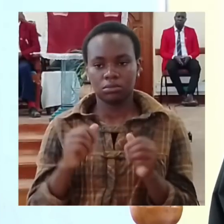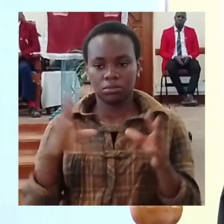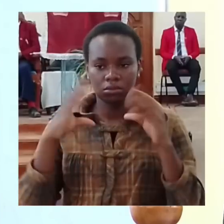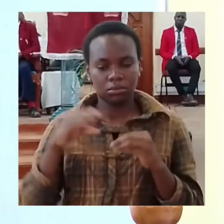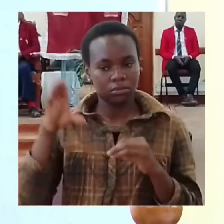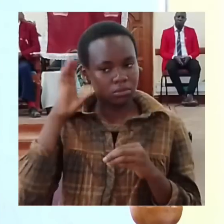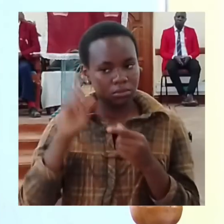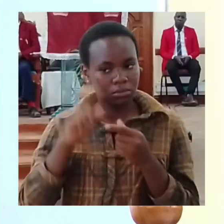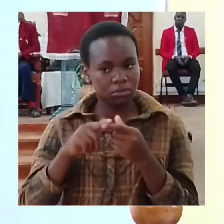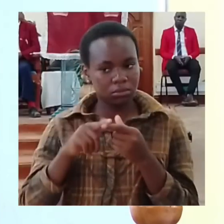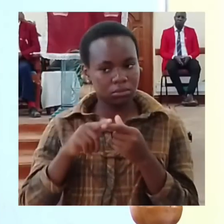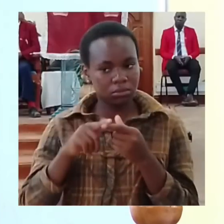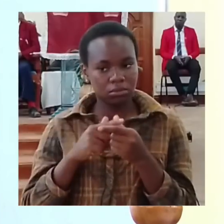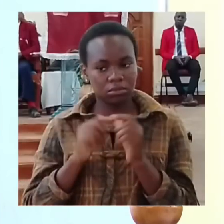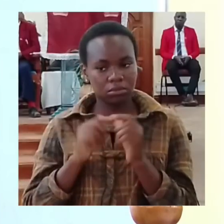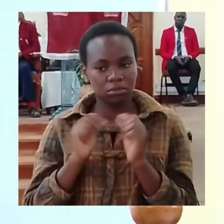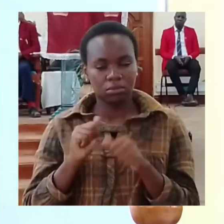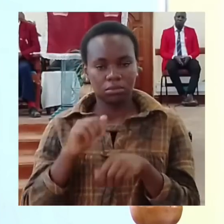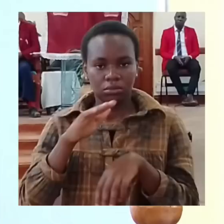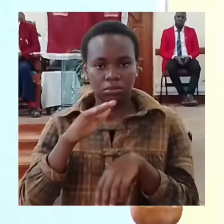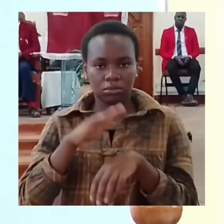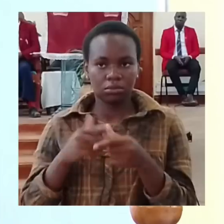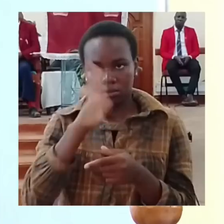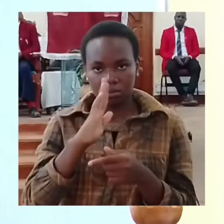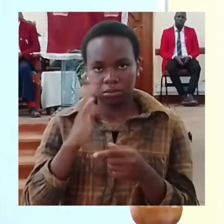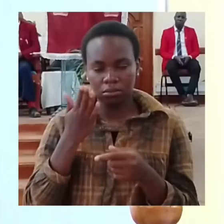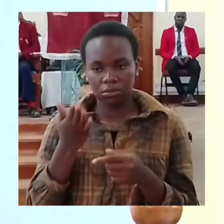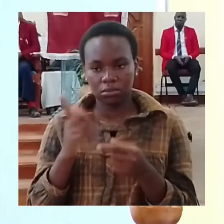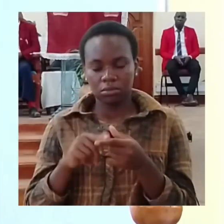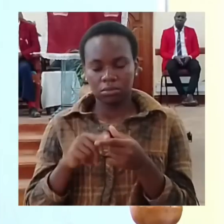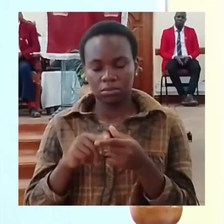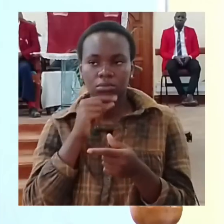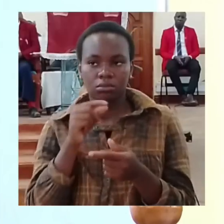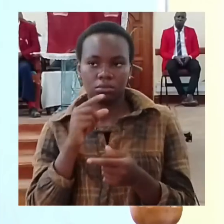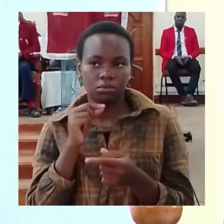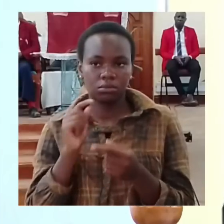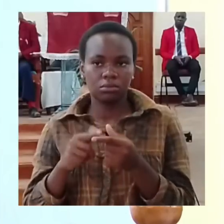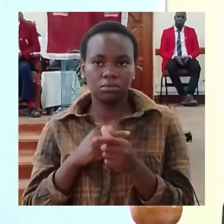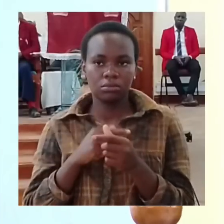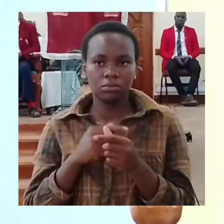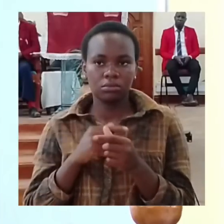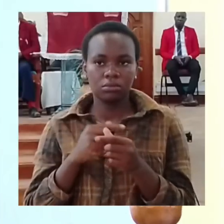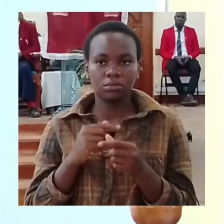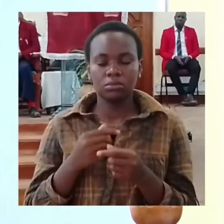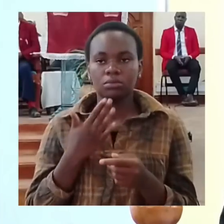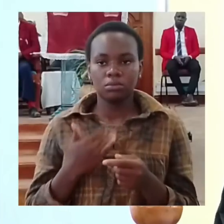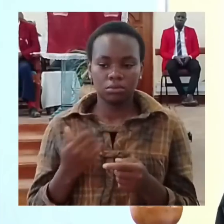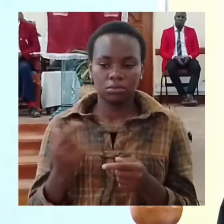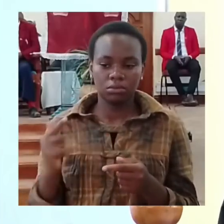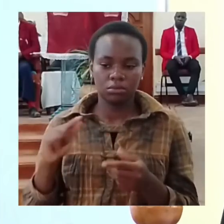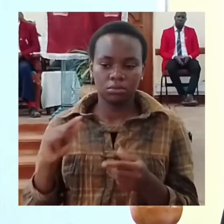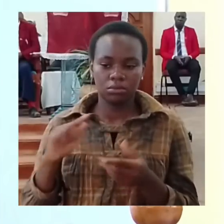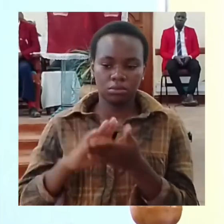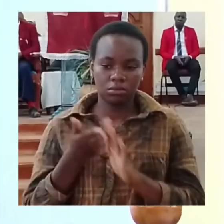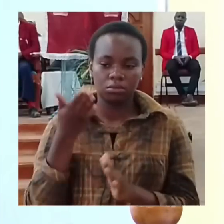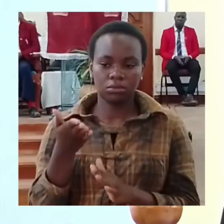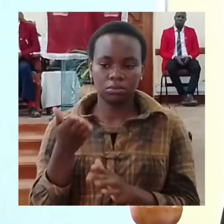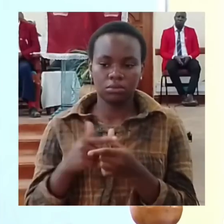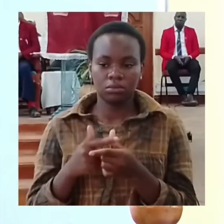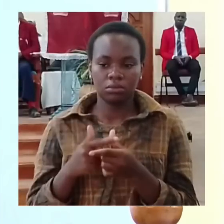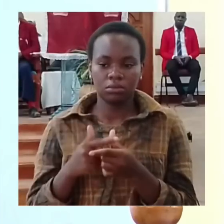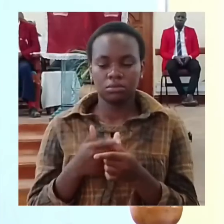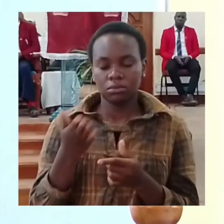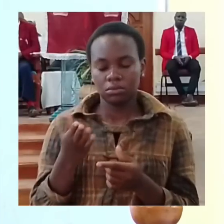kũigua Mwathani agĩtana atĩ there is a gap in the ministry of men, and you have said we shall be counted. Nĩ tũkumĩra,